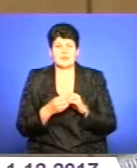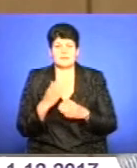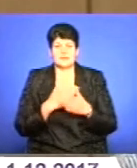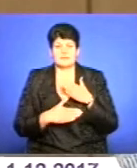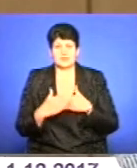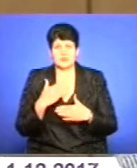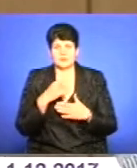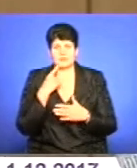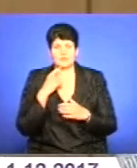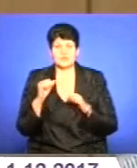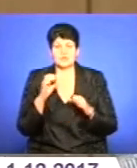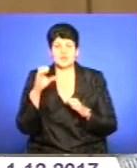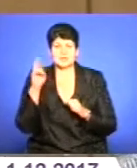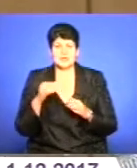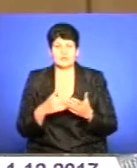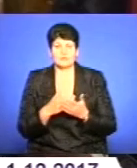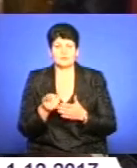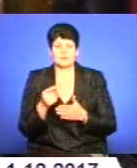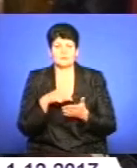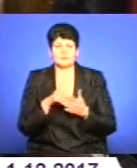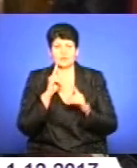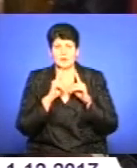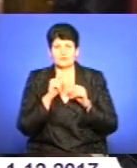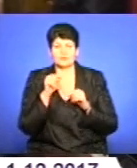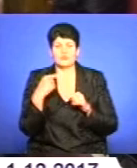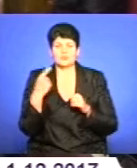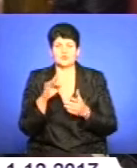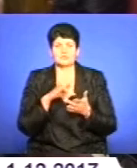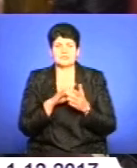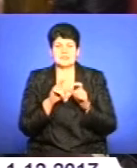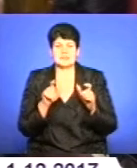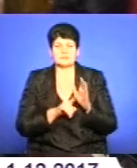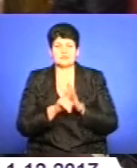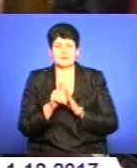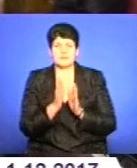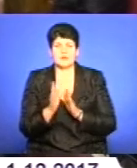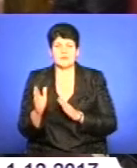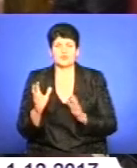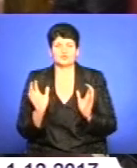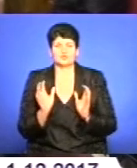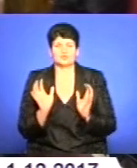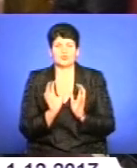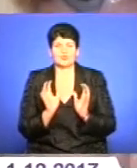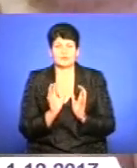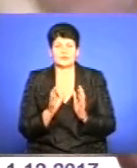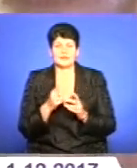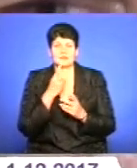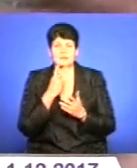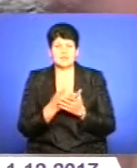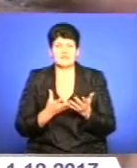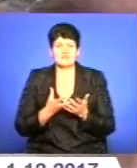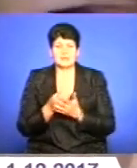кажуть в управлінні соціальної політики Тернопільської міської ради. Тому в обласному центрі започаткували програму «Турбота», яка передбачає виплати й пільги